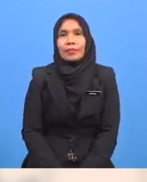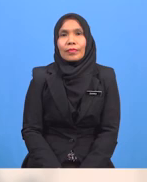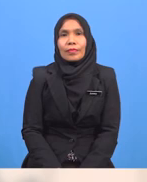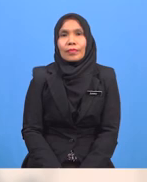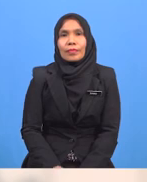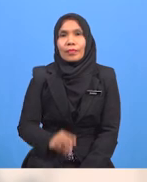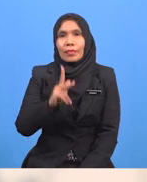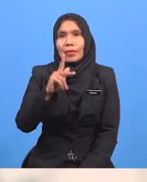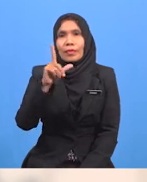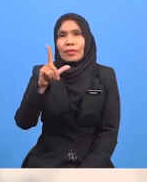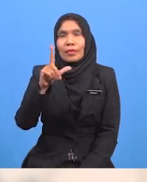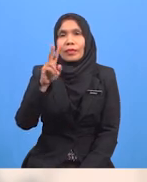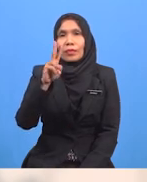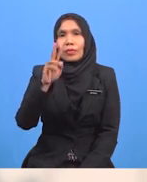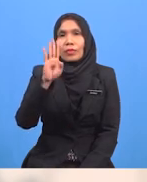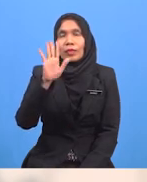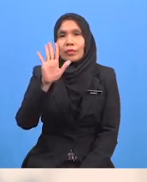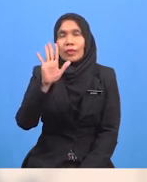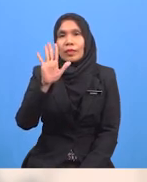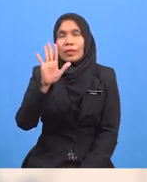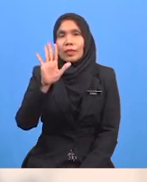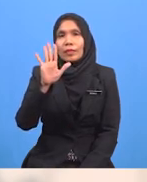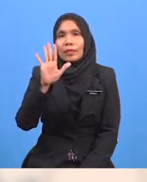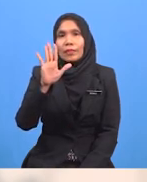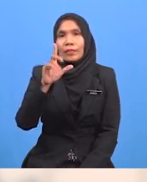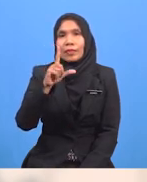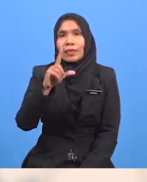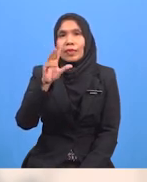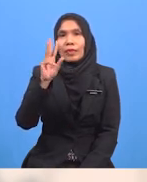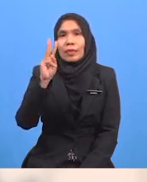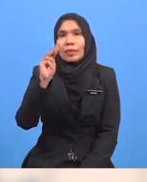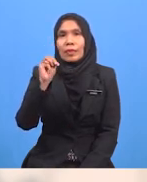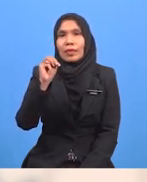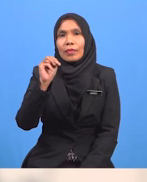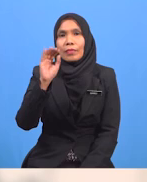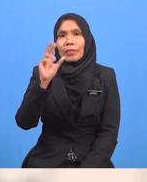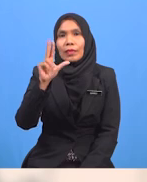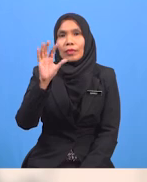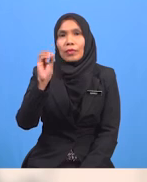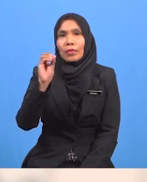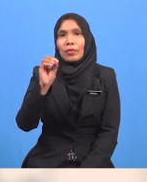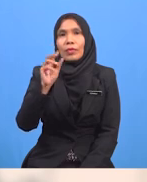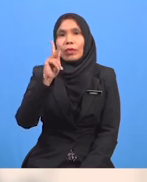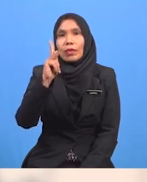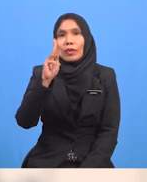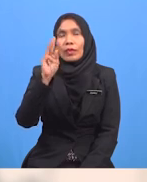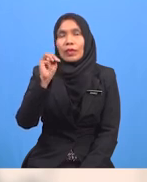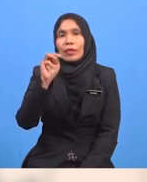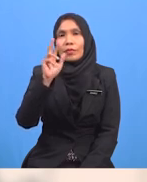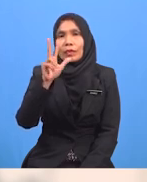cm KL = 25 cm dan QR = 35